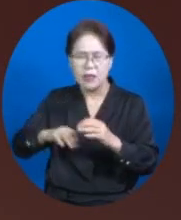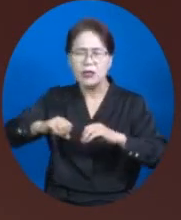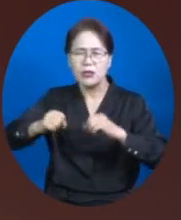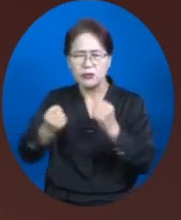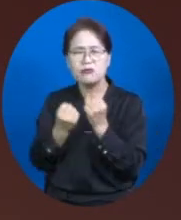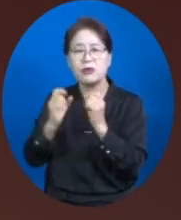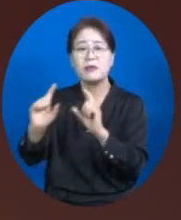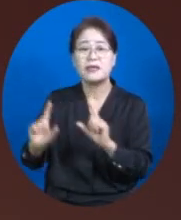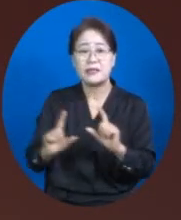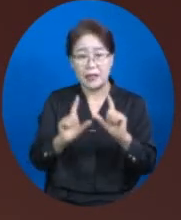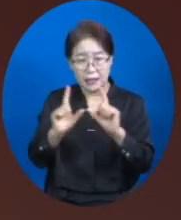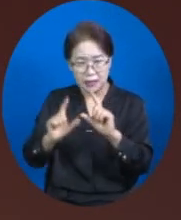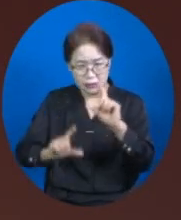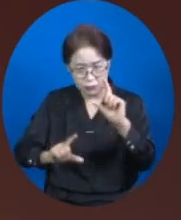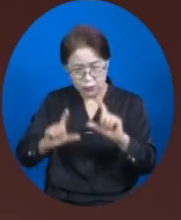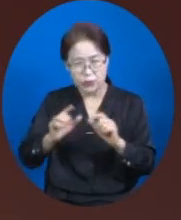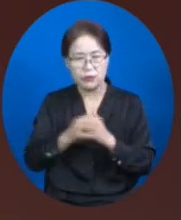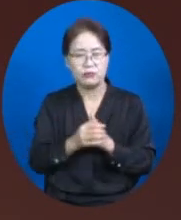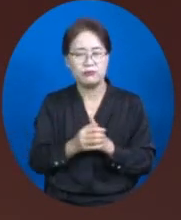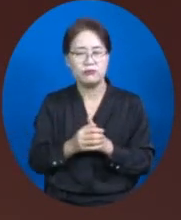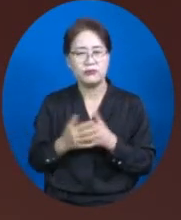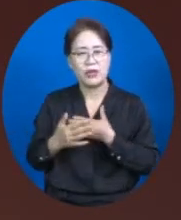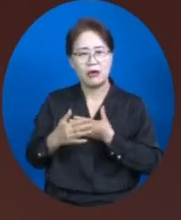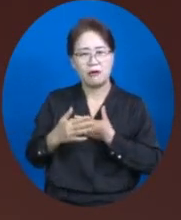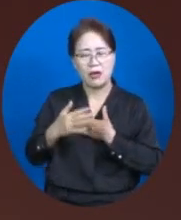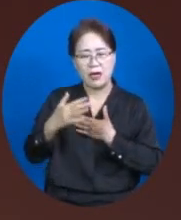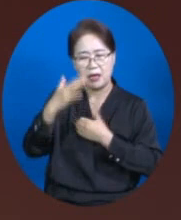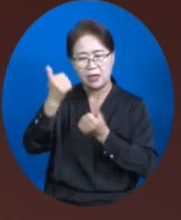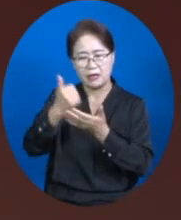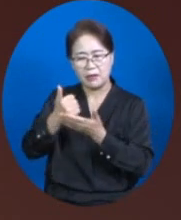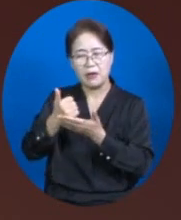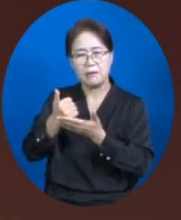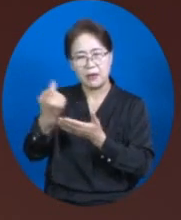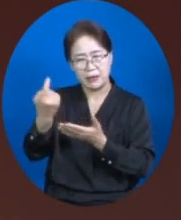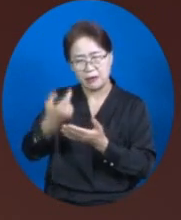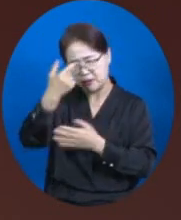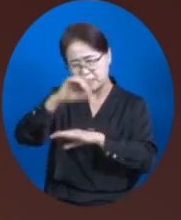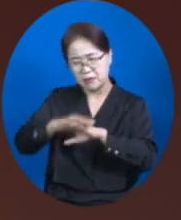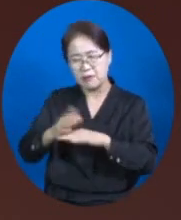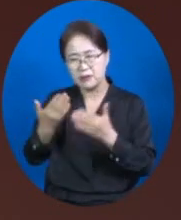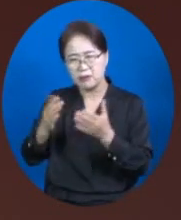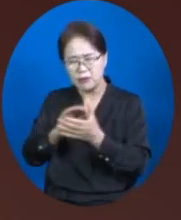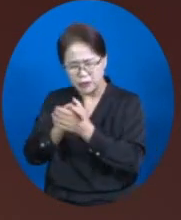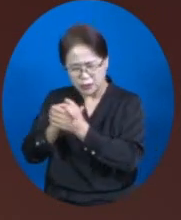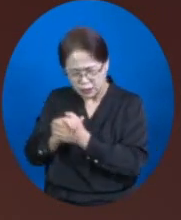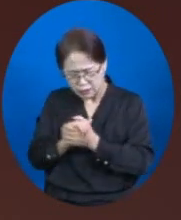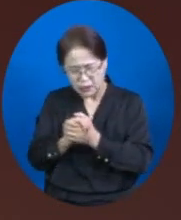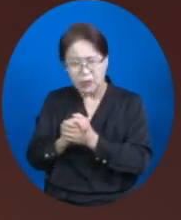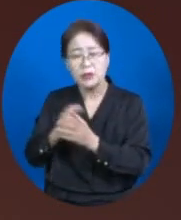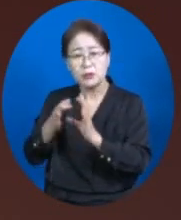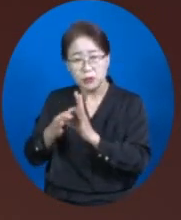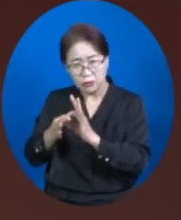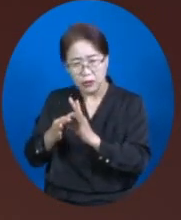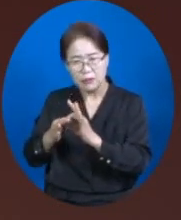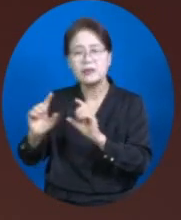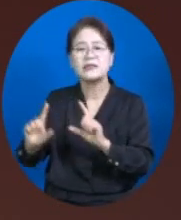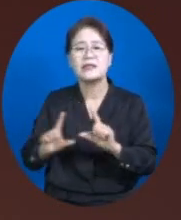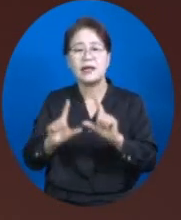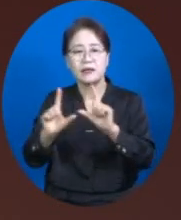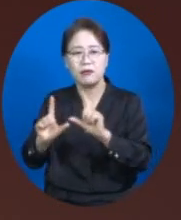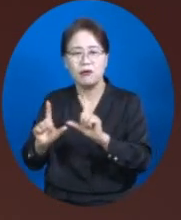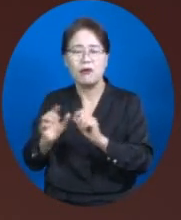사는 것입니다 하나님 앞에 나와 하나님을 예배하는 시간을 갖는 것입니다 하나님과의 친밀한 관계를 맺으면서 살아가는 것입니다